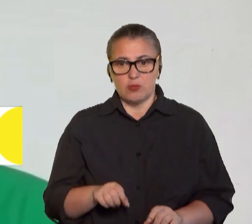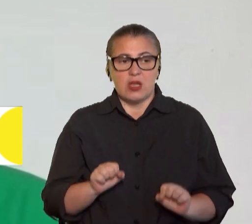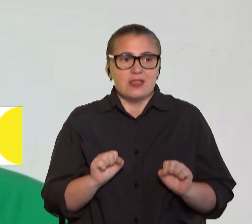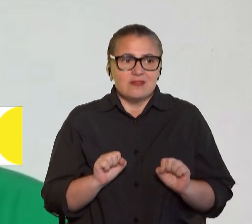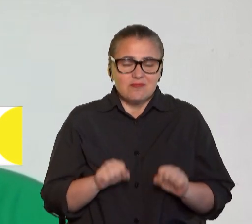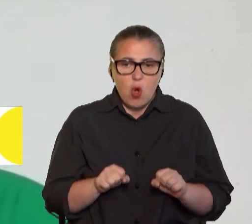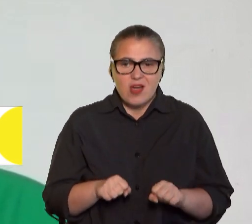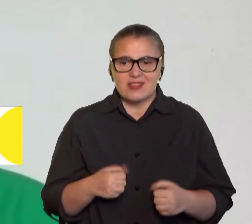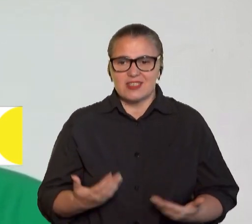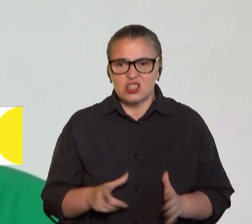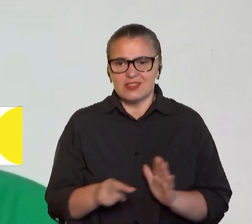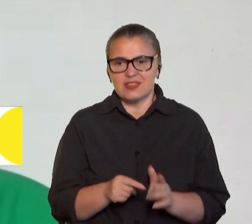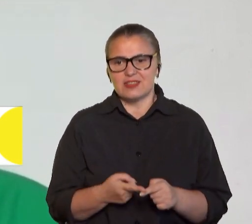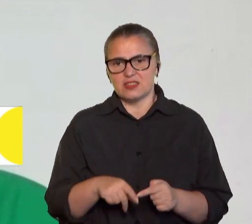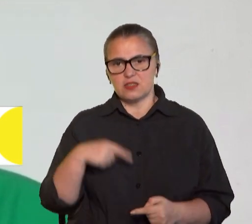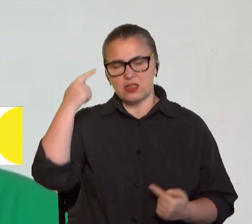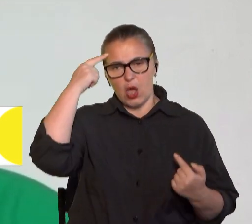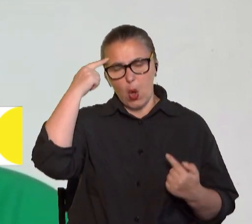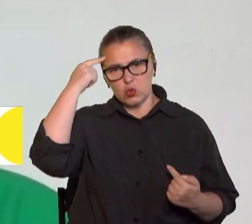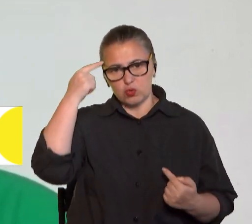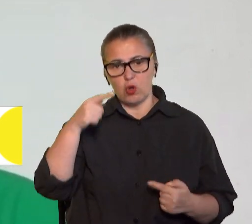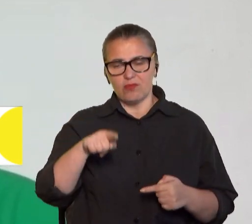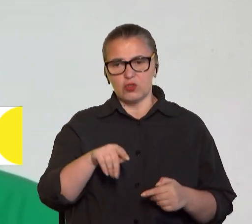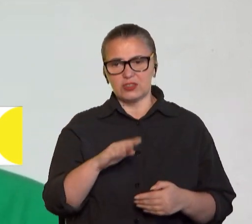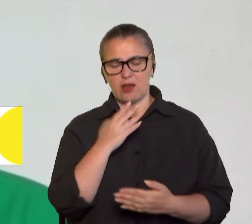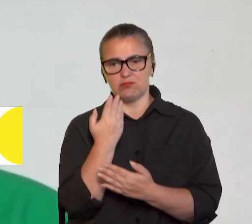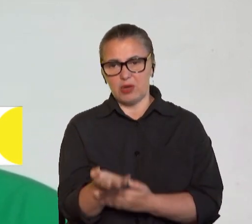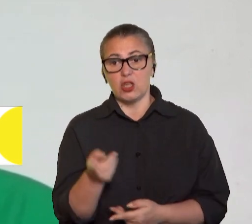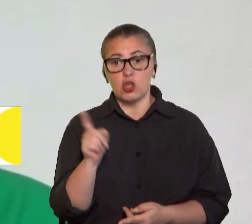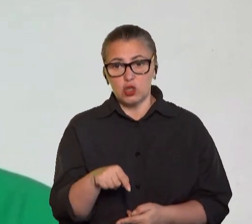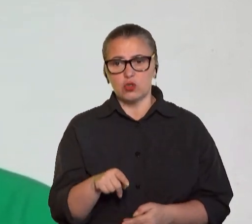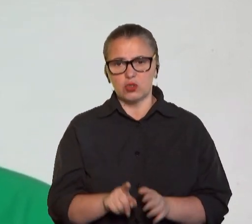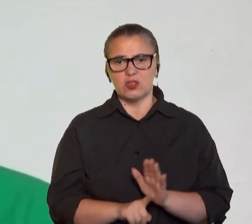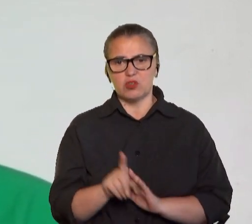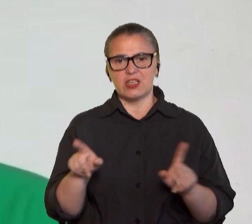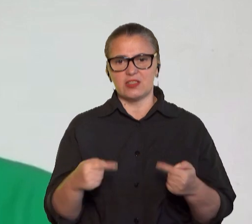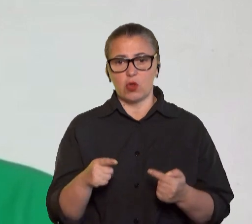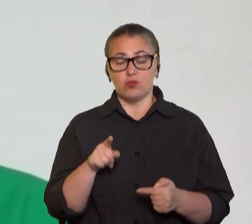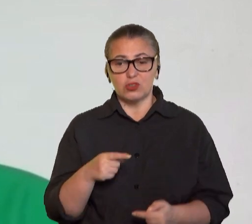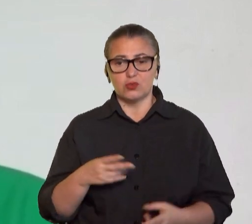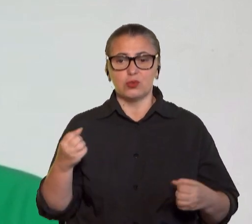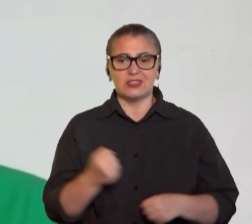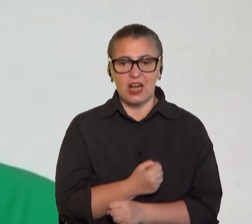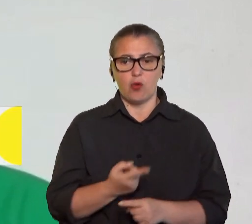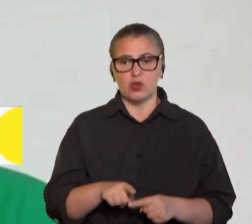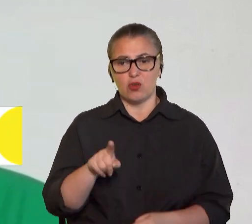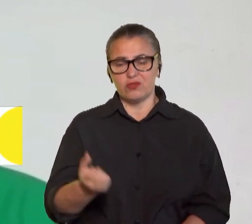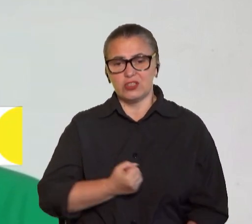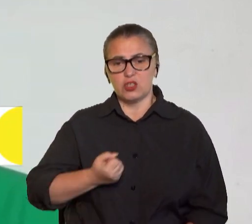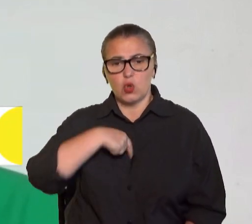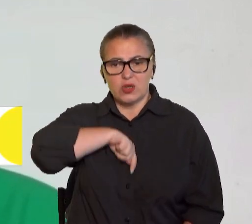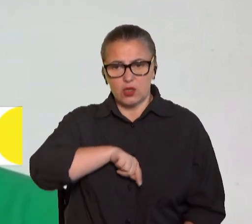цією думкою, вона має рухнути. І тільки тоді почнеться відновлення, тому що цю травму, яку вони носять в собі, ми маємо її